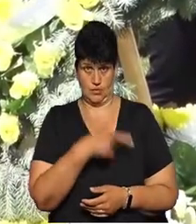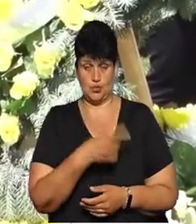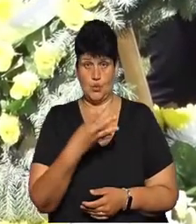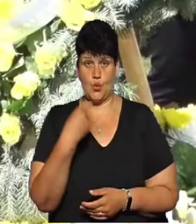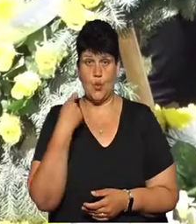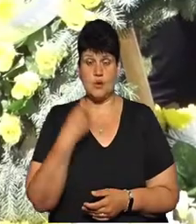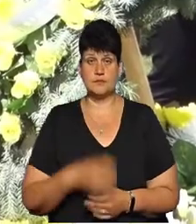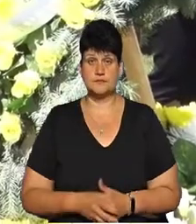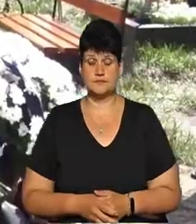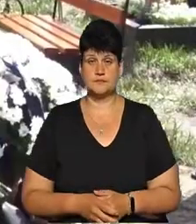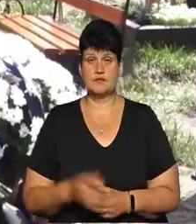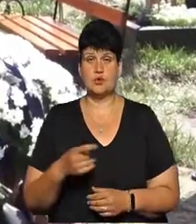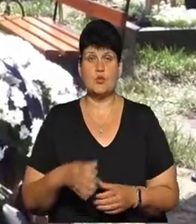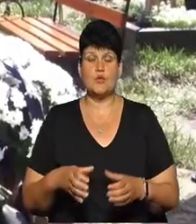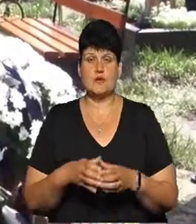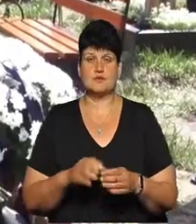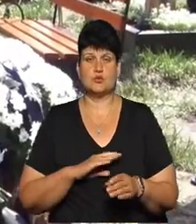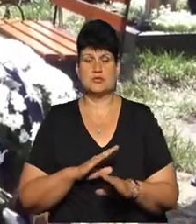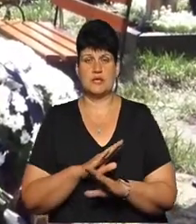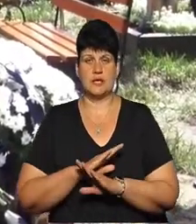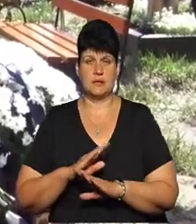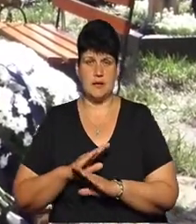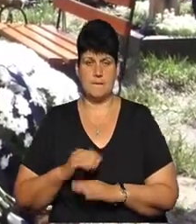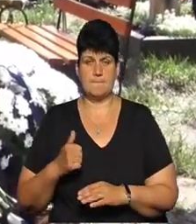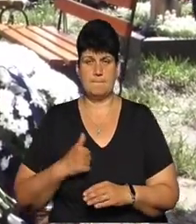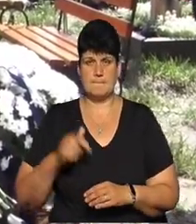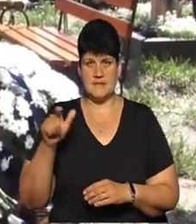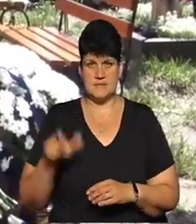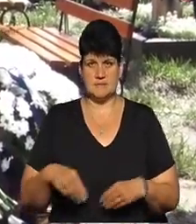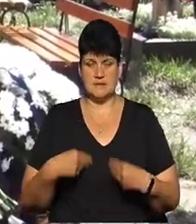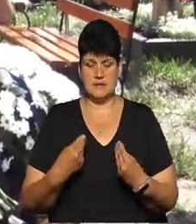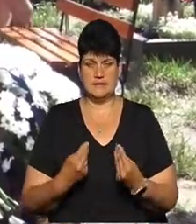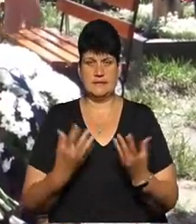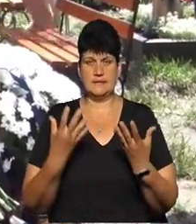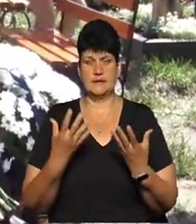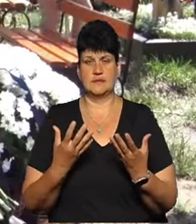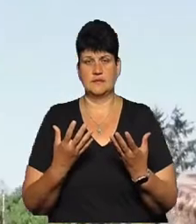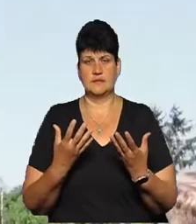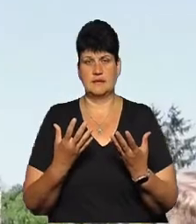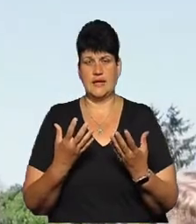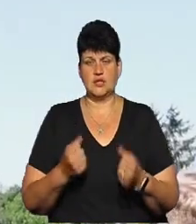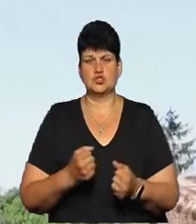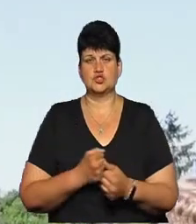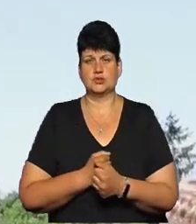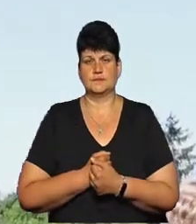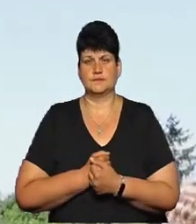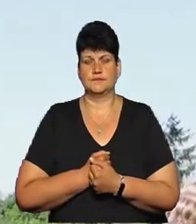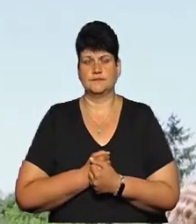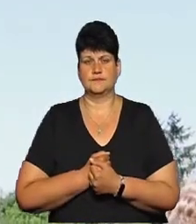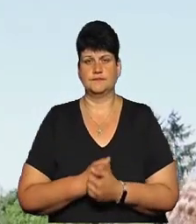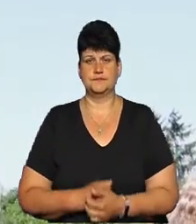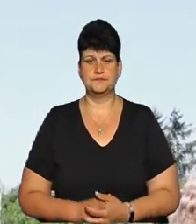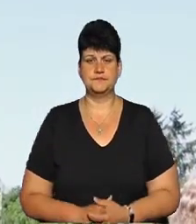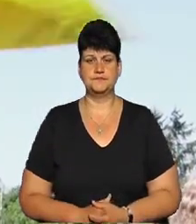через загибель бійців оголосили день жалоби, розповів голова громади Сергій Надал. Тарас Бурак, Андрій Рабада. Новини